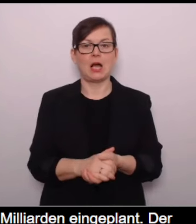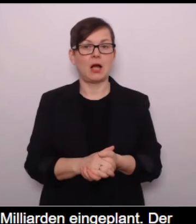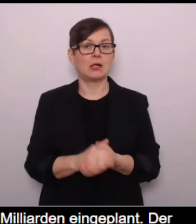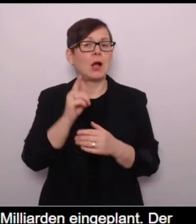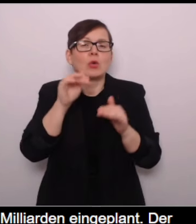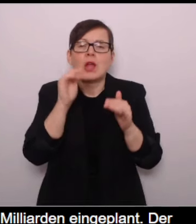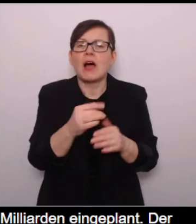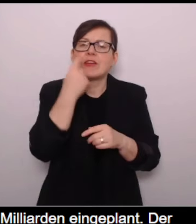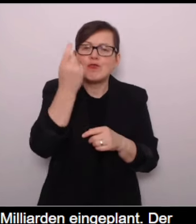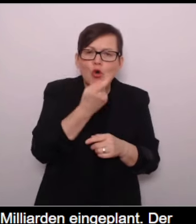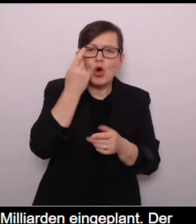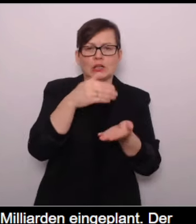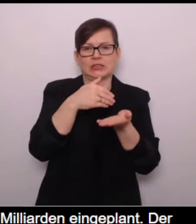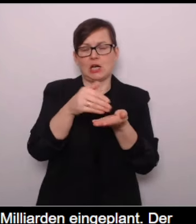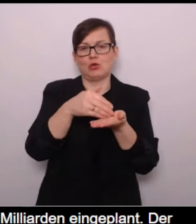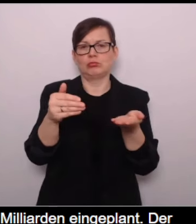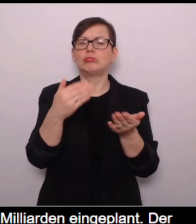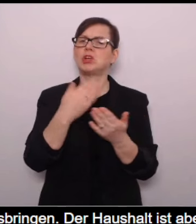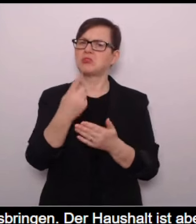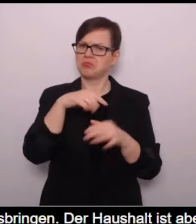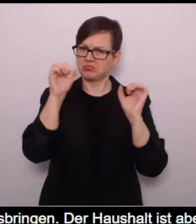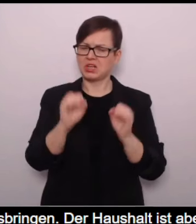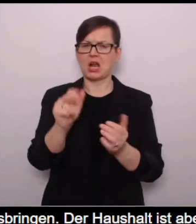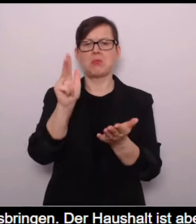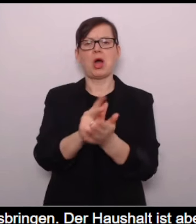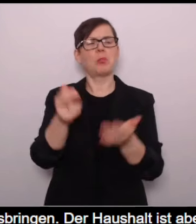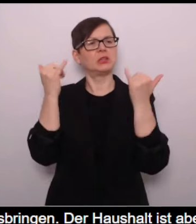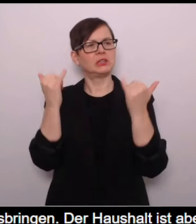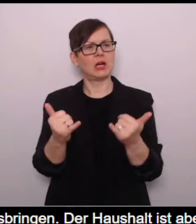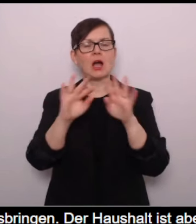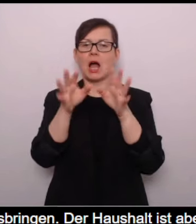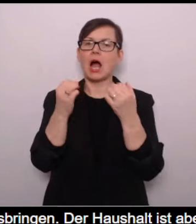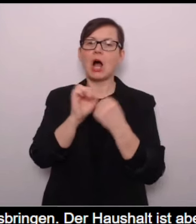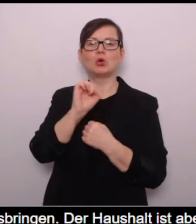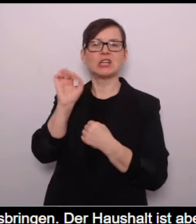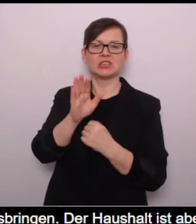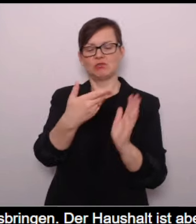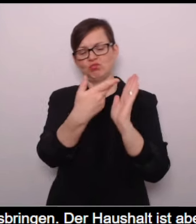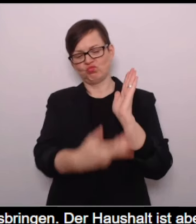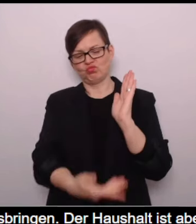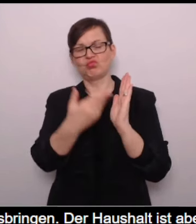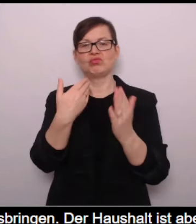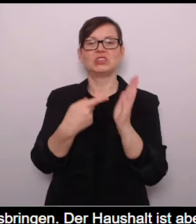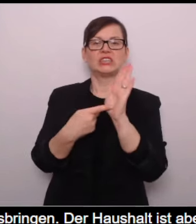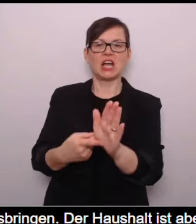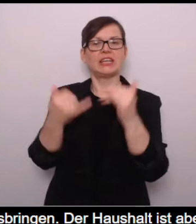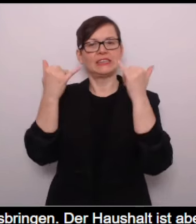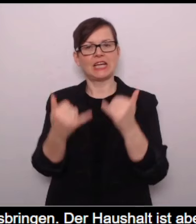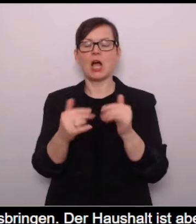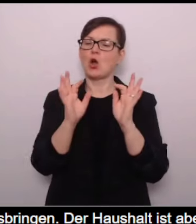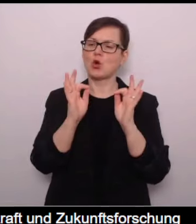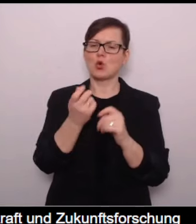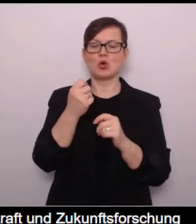Weise, was noch an Krisenbewältigung auf uns zukommt, abgebildet werden kann, auch durch Vorsorge. Und insofern, glaube ich, können wir mit Fug und Recht